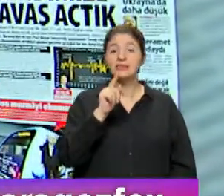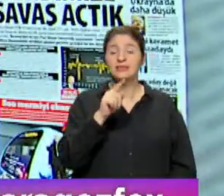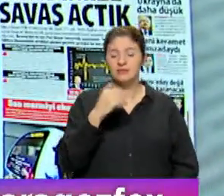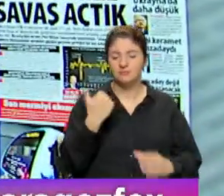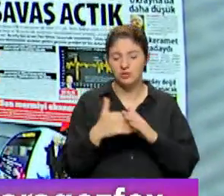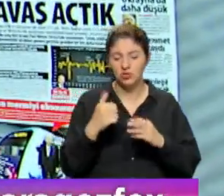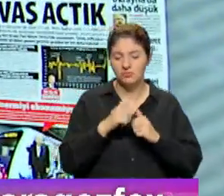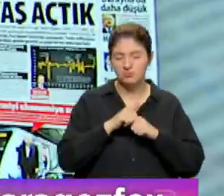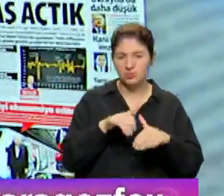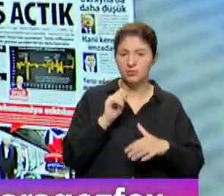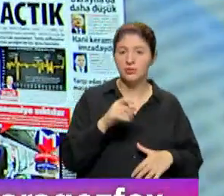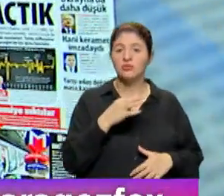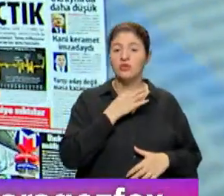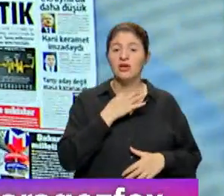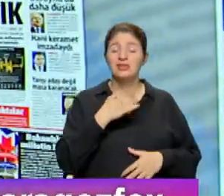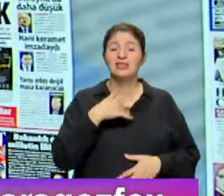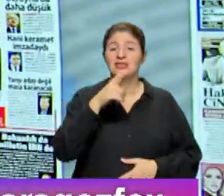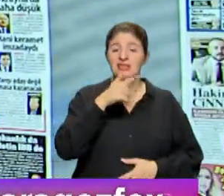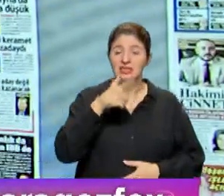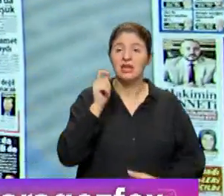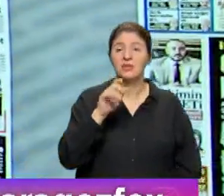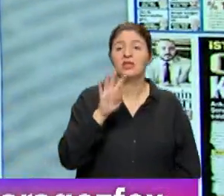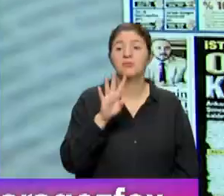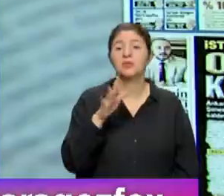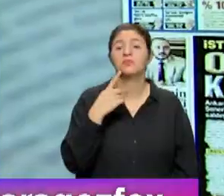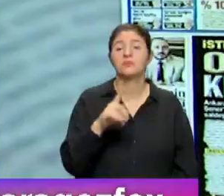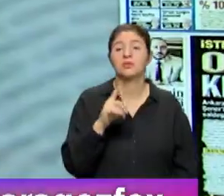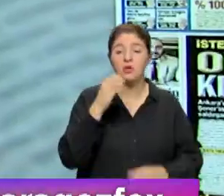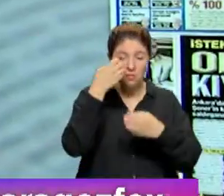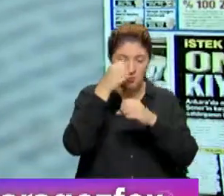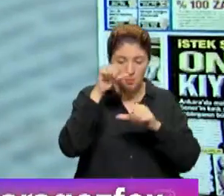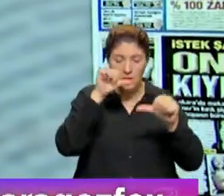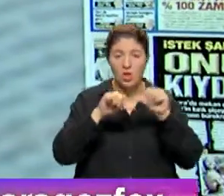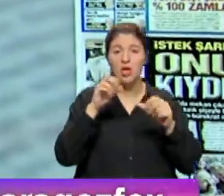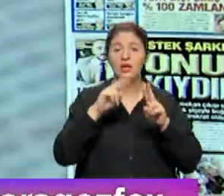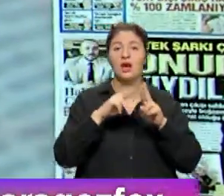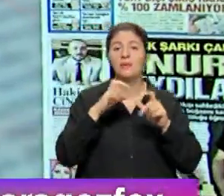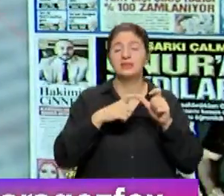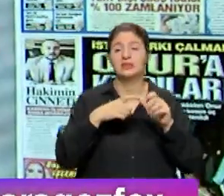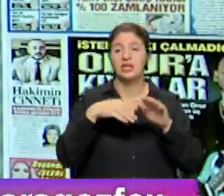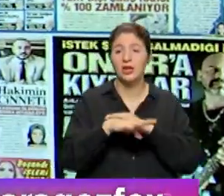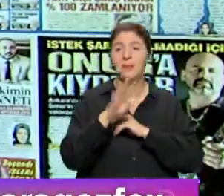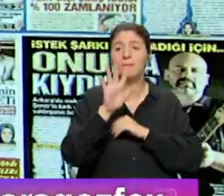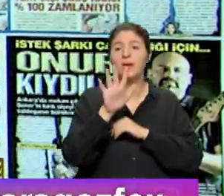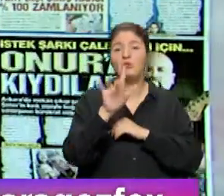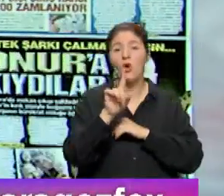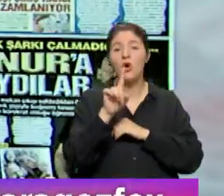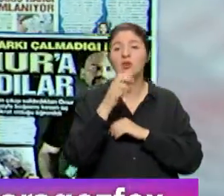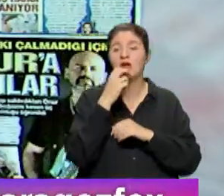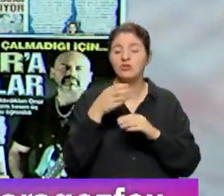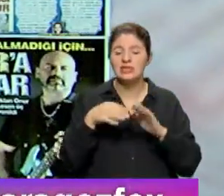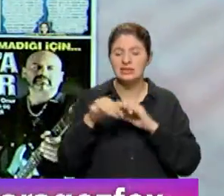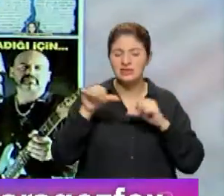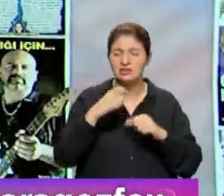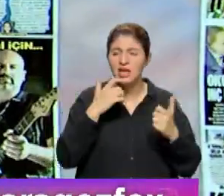mesajlarınızı da paylaşalım lütfen sesimizi duyurun 45.000 biyolog KPSS'ye girerken açılan 5 10 kadroya